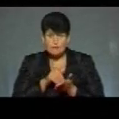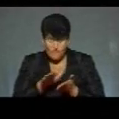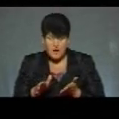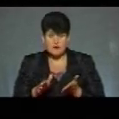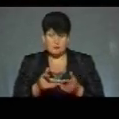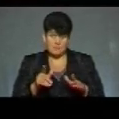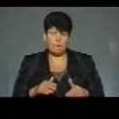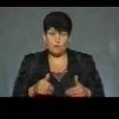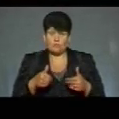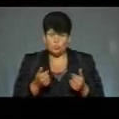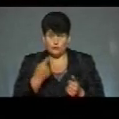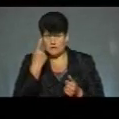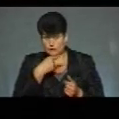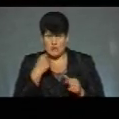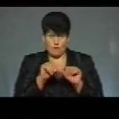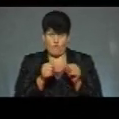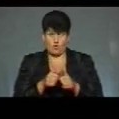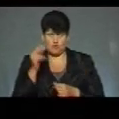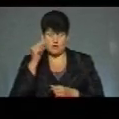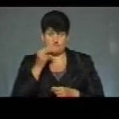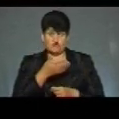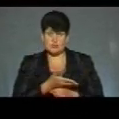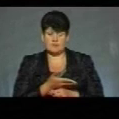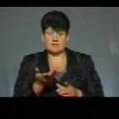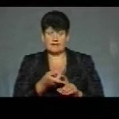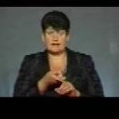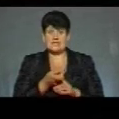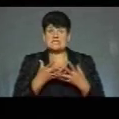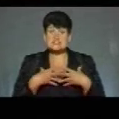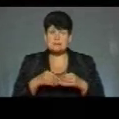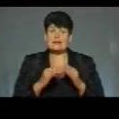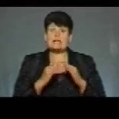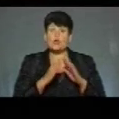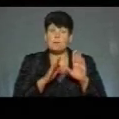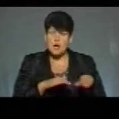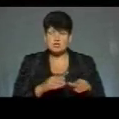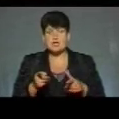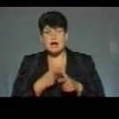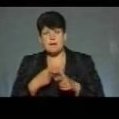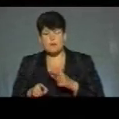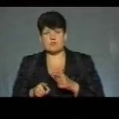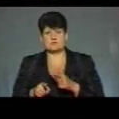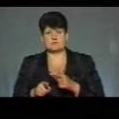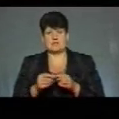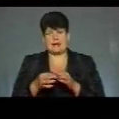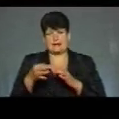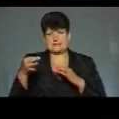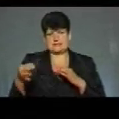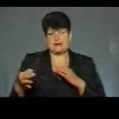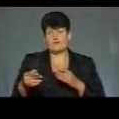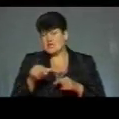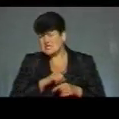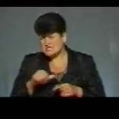їм пропонуємо оцю індивідуальну форму навчання, до яких належить сімейна домашня або ж екстернат. І вони